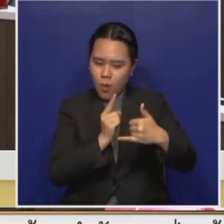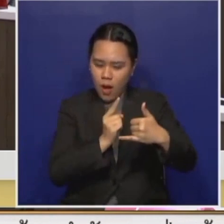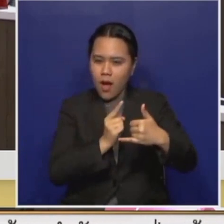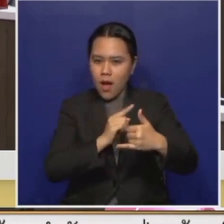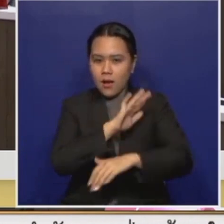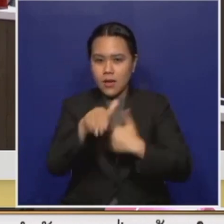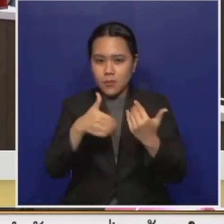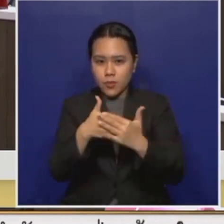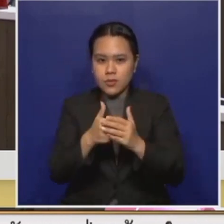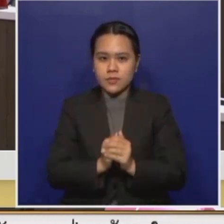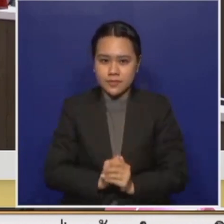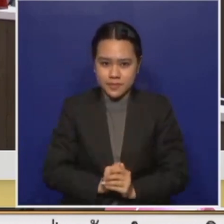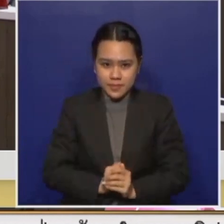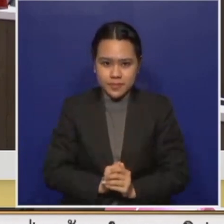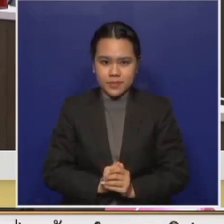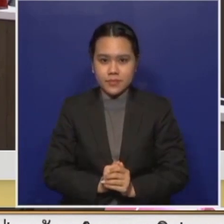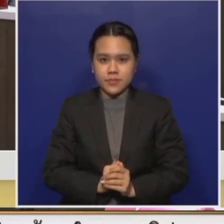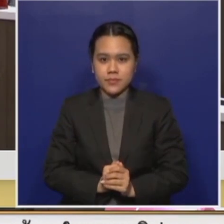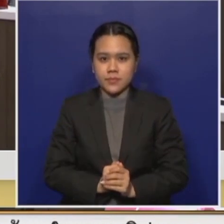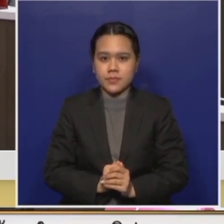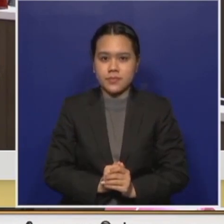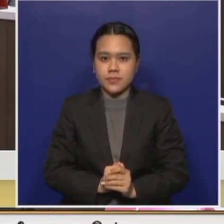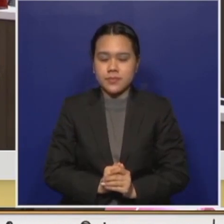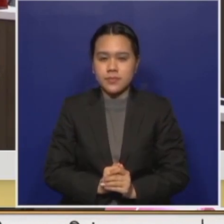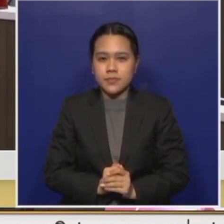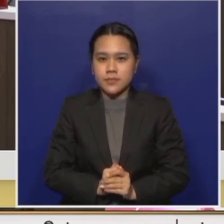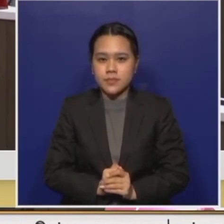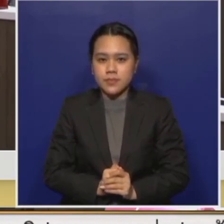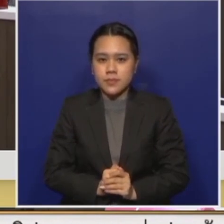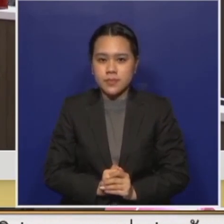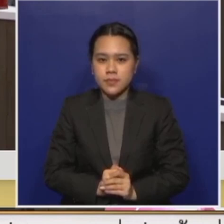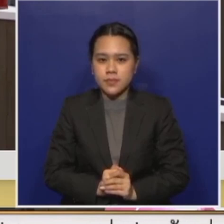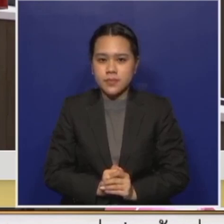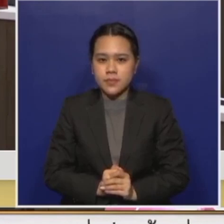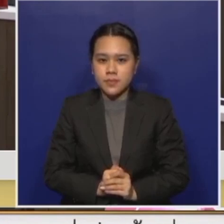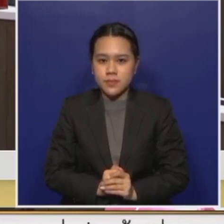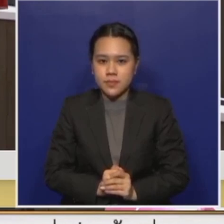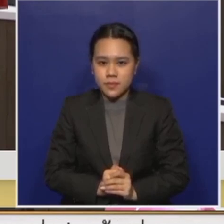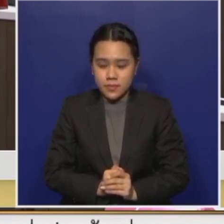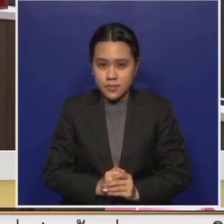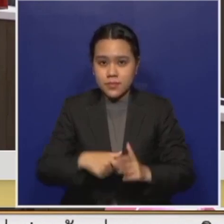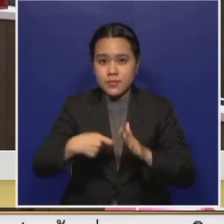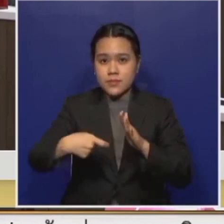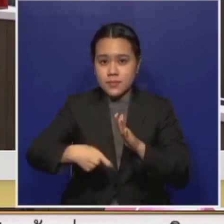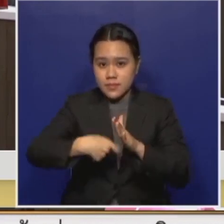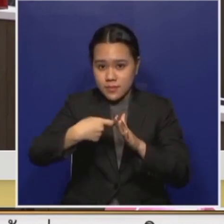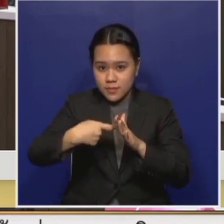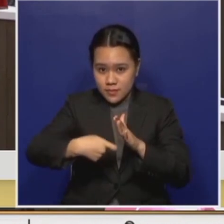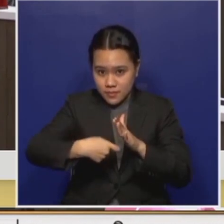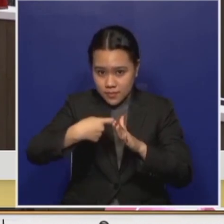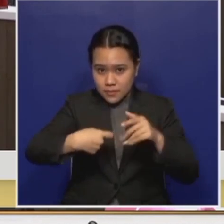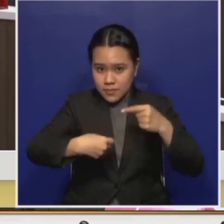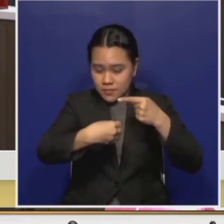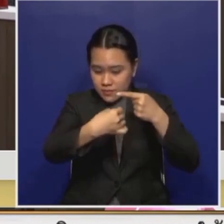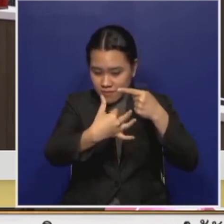ผมกลบมาด้วยความFreodd ว่าเหตุ และสาเหตุโยรวมก่อนท